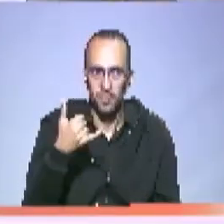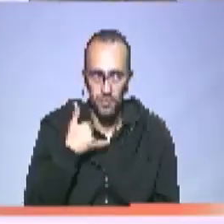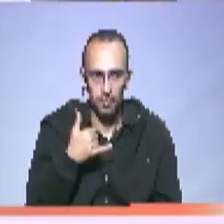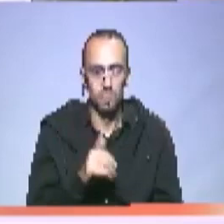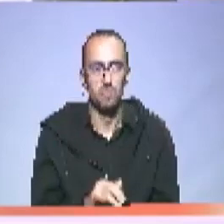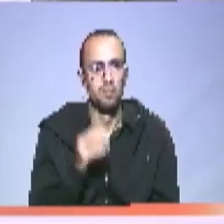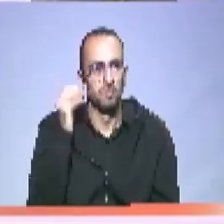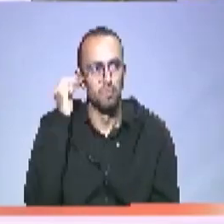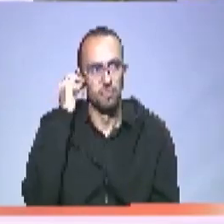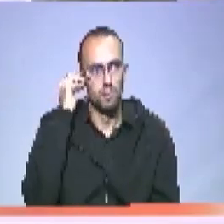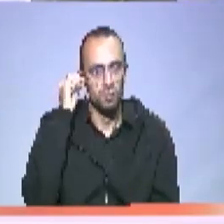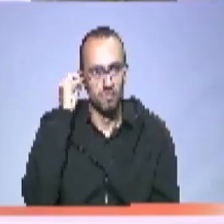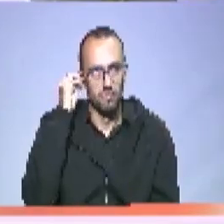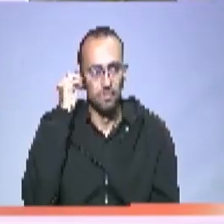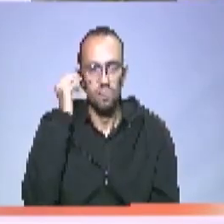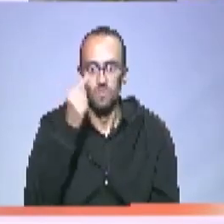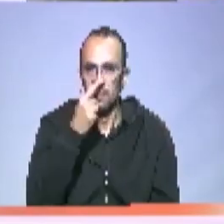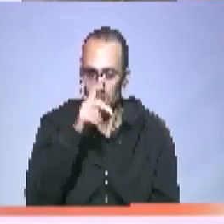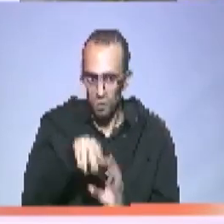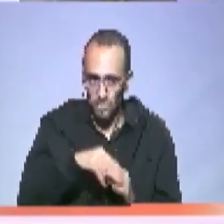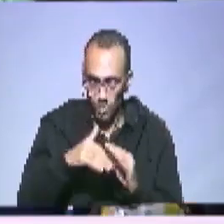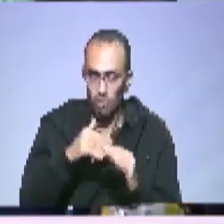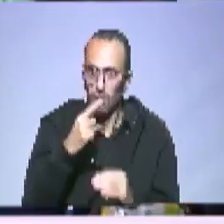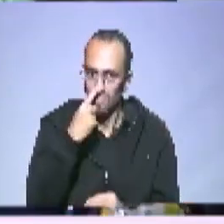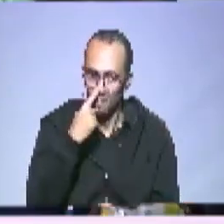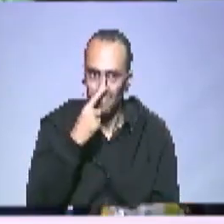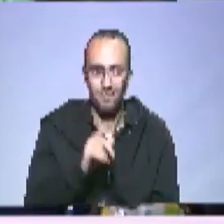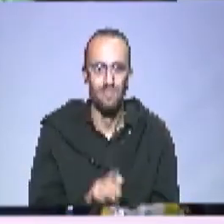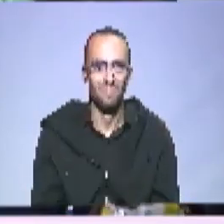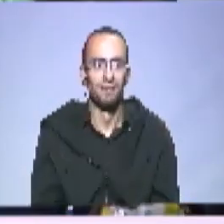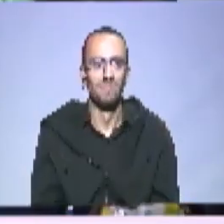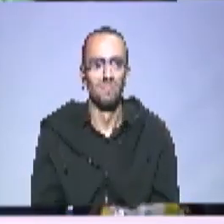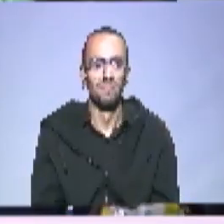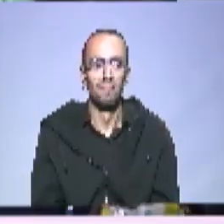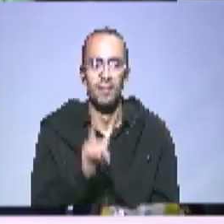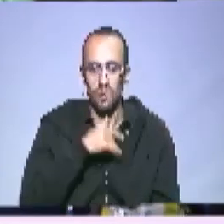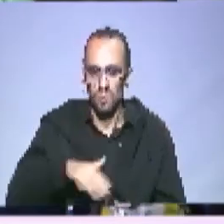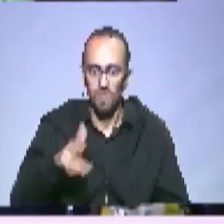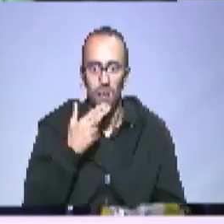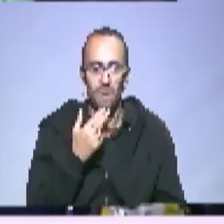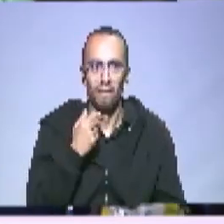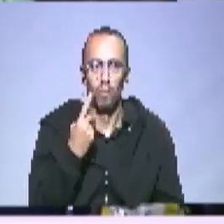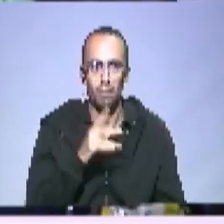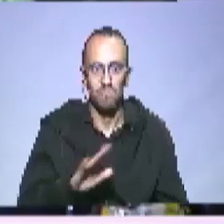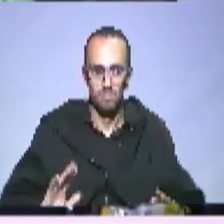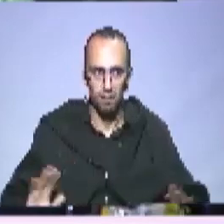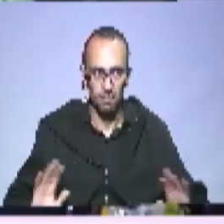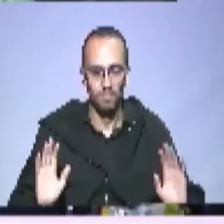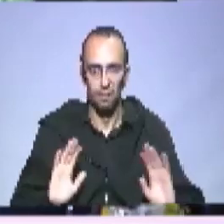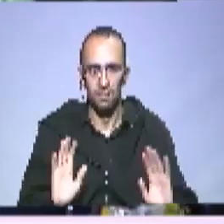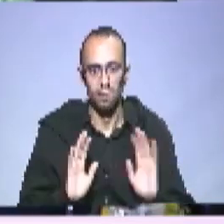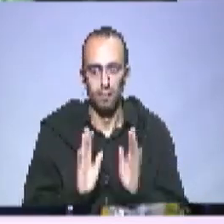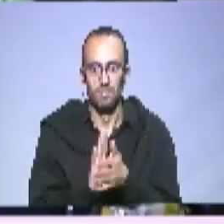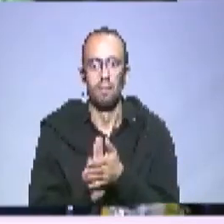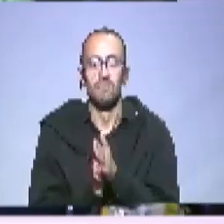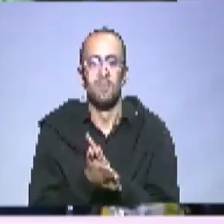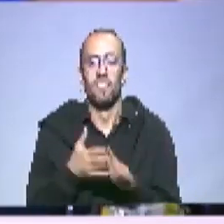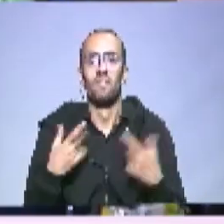قلتي سندوتشات، هعمل لك سندوتشات اهو. بس انا عايز اروق المكان كده عشان نبتدي